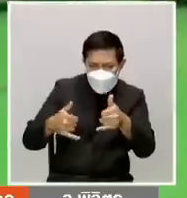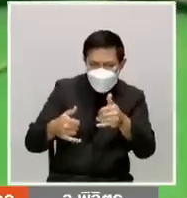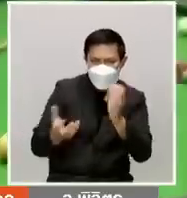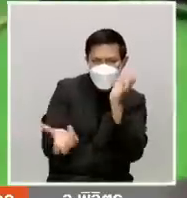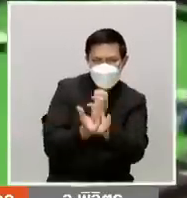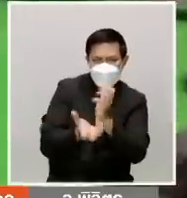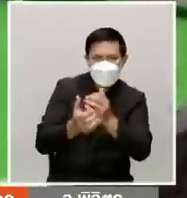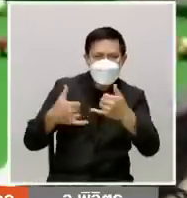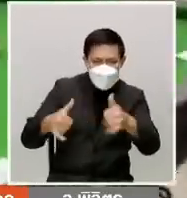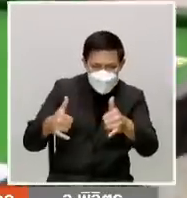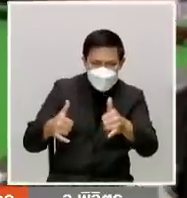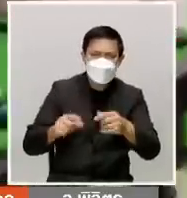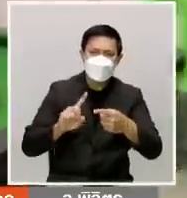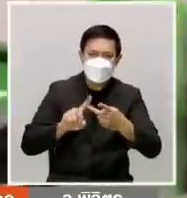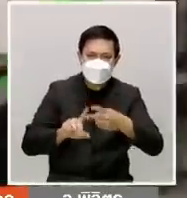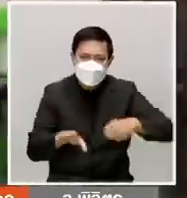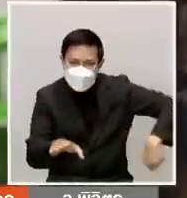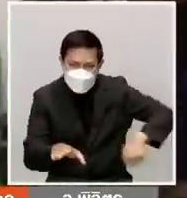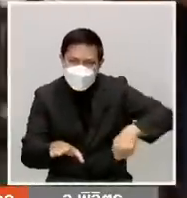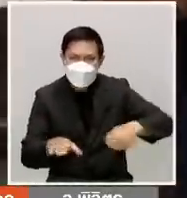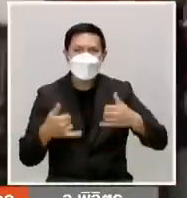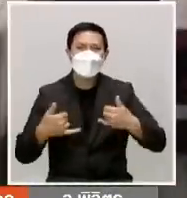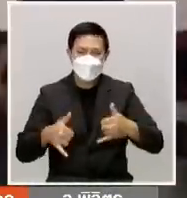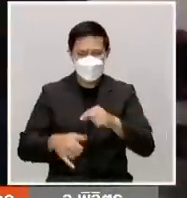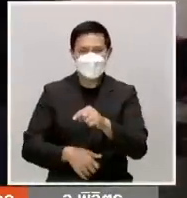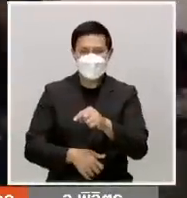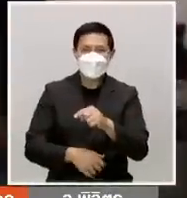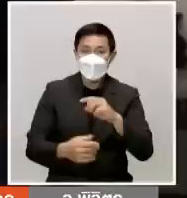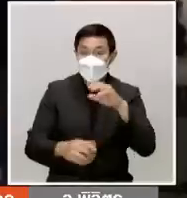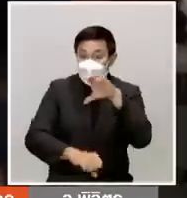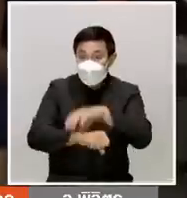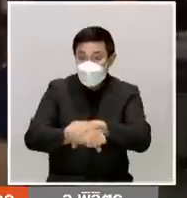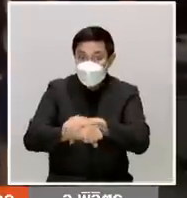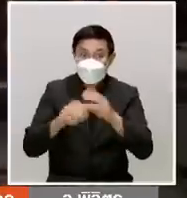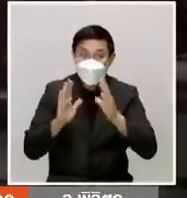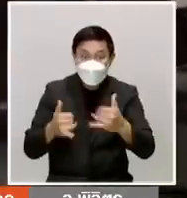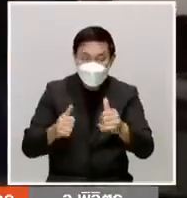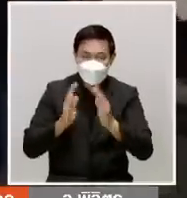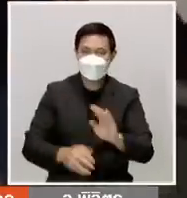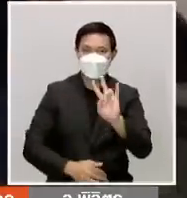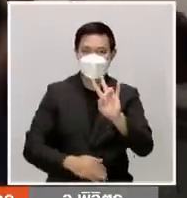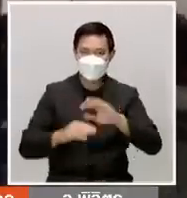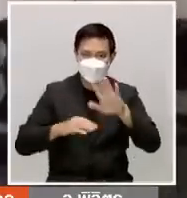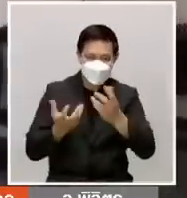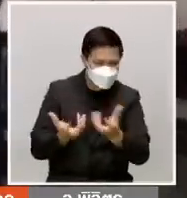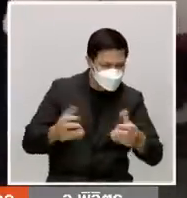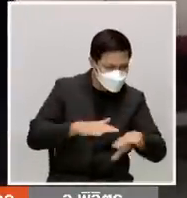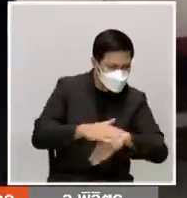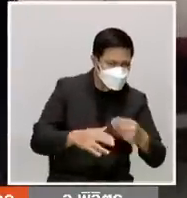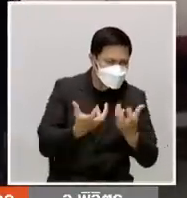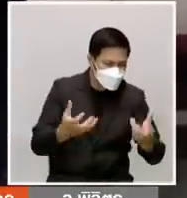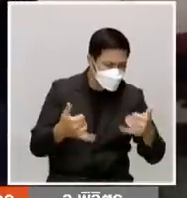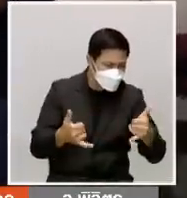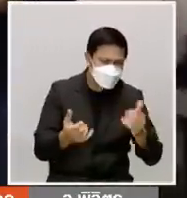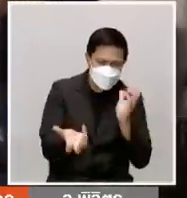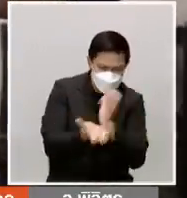พ่ป๊อกและการพนันประเภทโต๊ะสนุกเกอร์บิลเลียดจับกุมนักพนันได้7คนด้วยกันนะคะมีของกลางทั้งอุปกรณ์การ